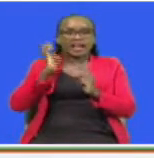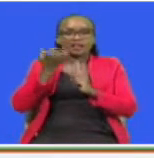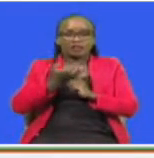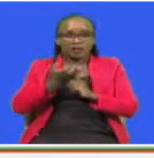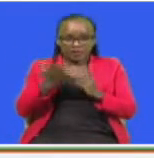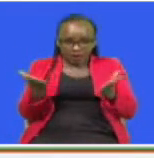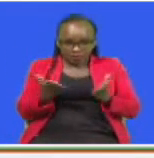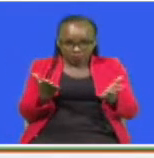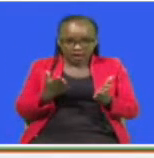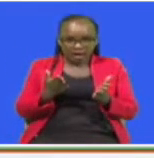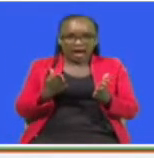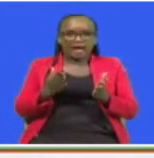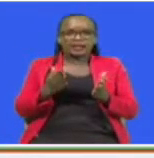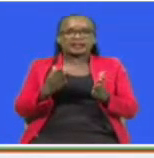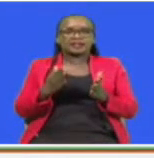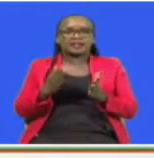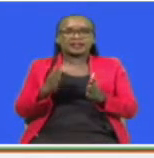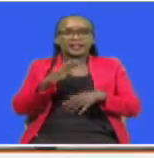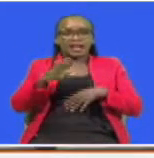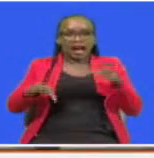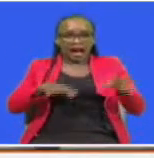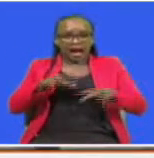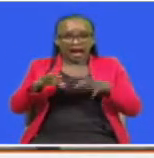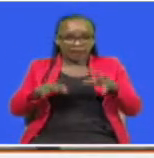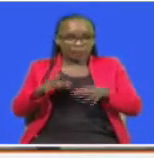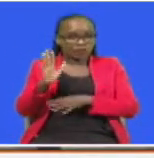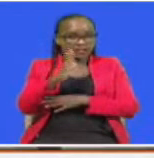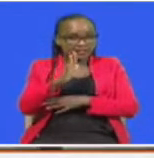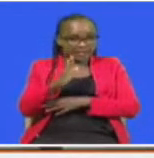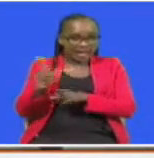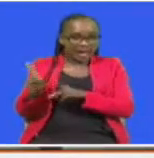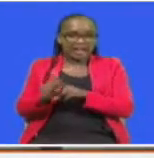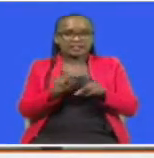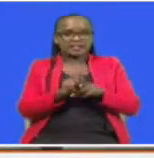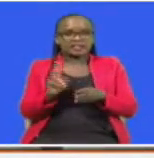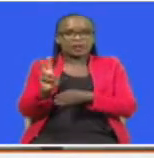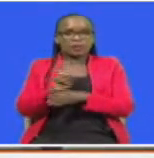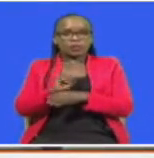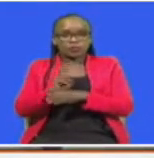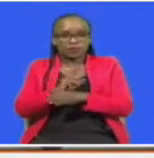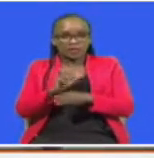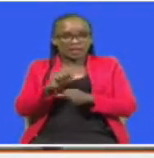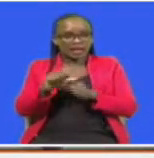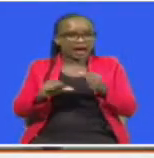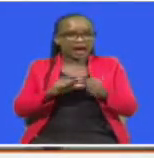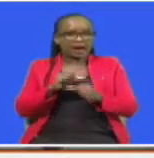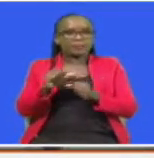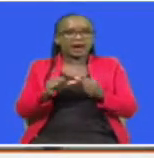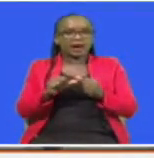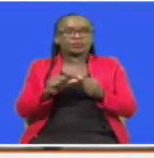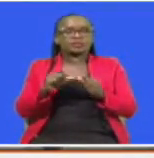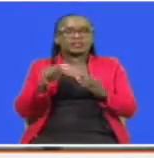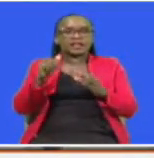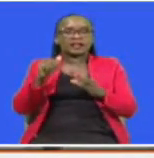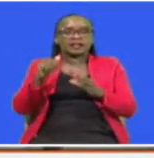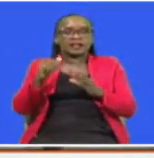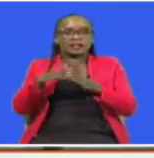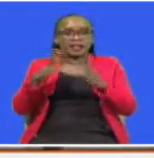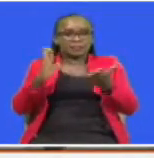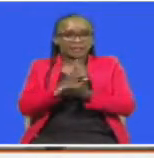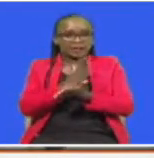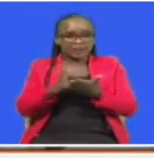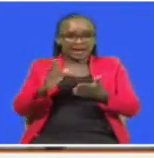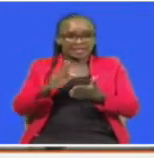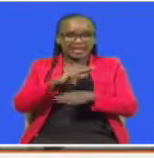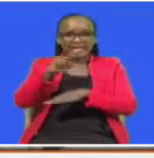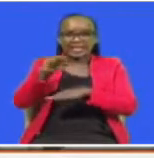haswa katika mbuga za wanyama nchini humo. I was working originally, I worked in a lot of the big parks in Canadian